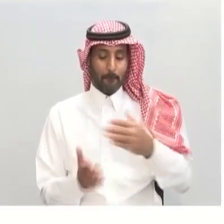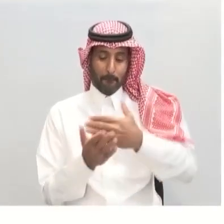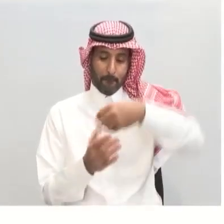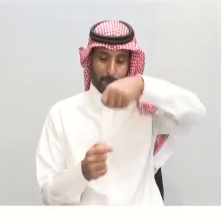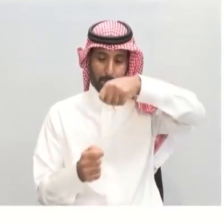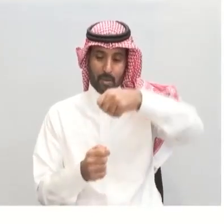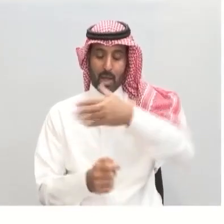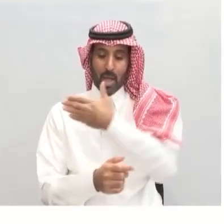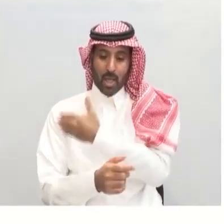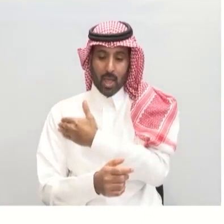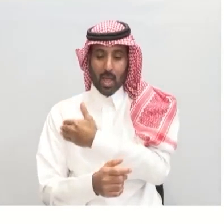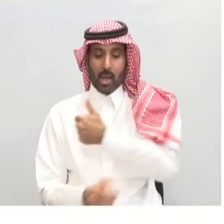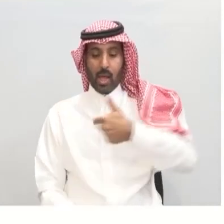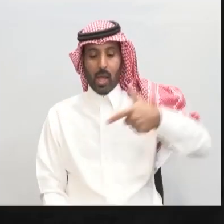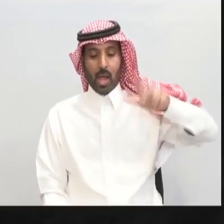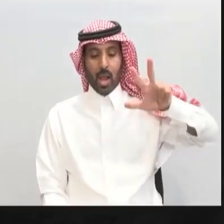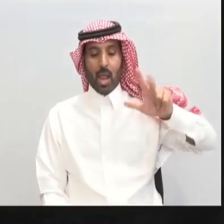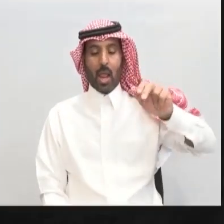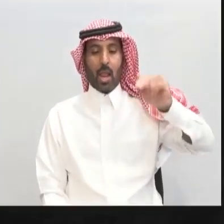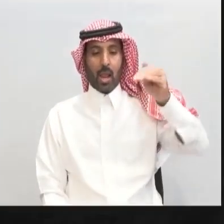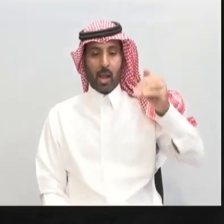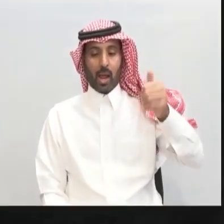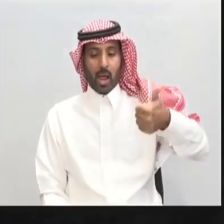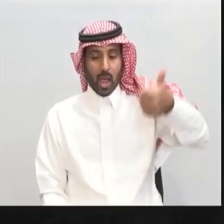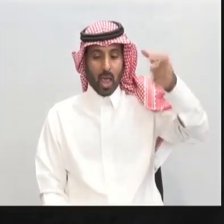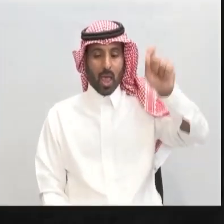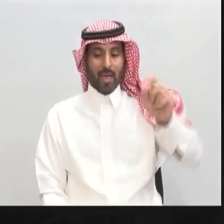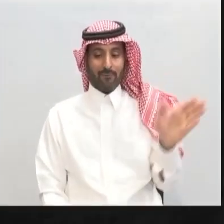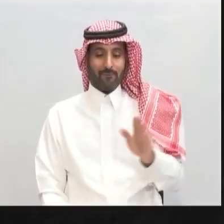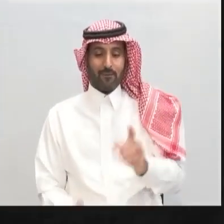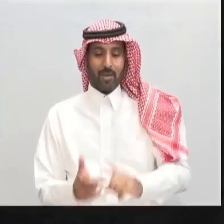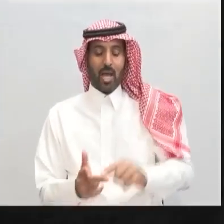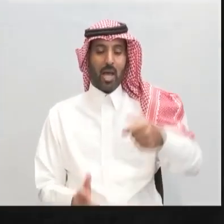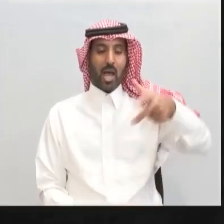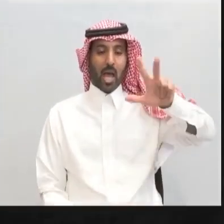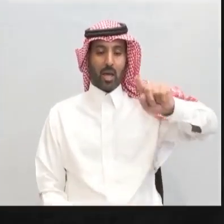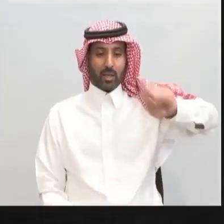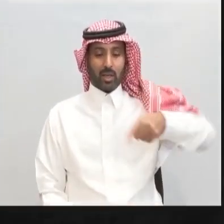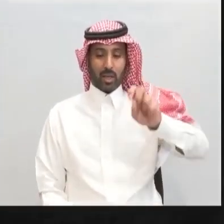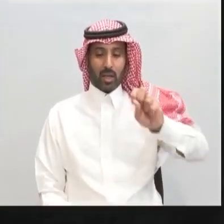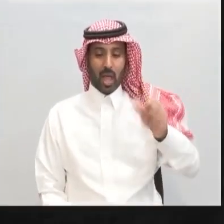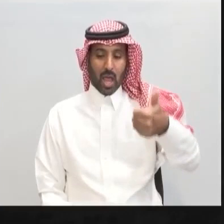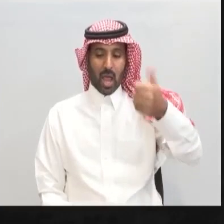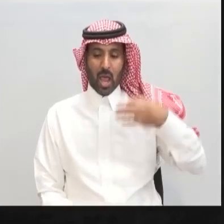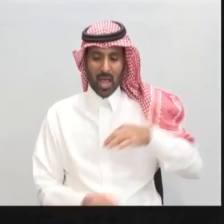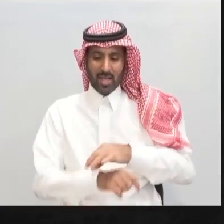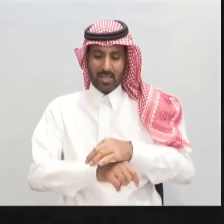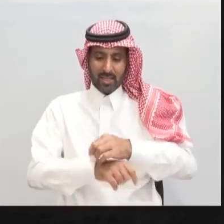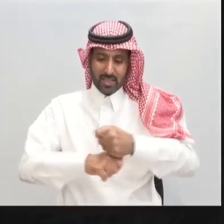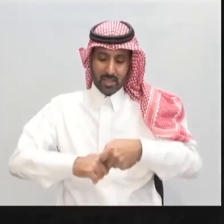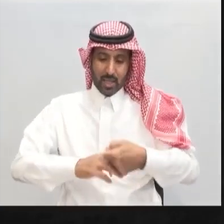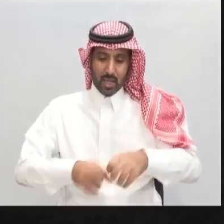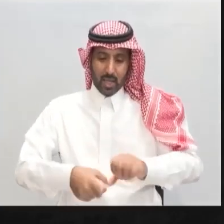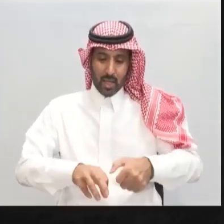والاكتاف الرسول عليه الصلاه والسلام اذا انزل عليه شيء من القران ينادي من يكتب من الصحابه